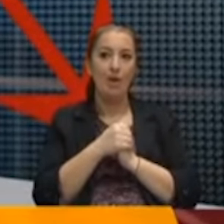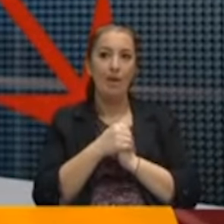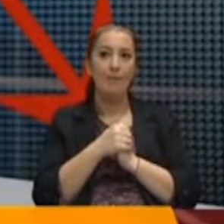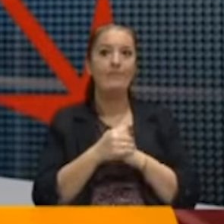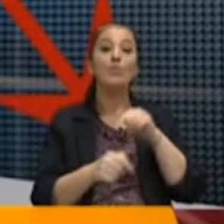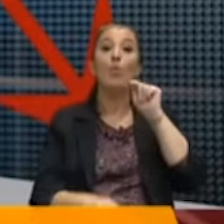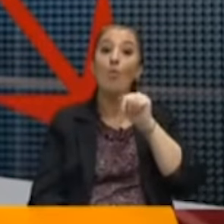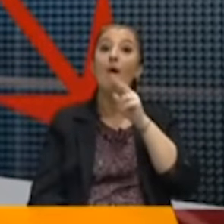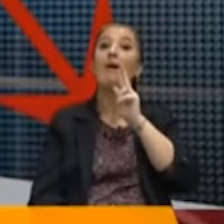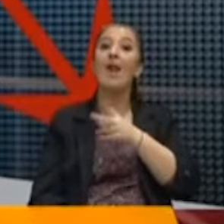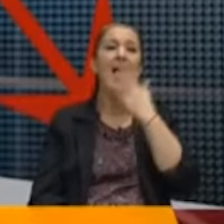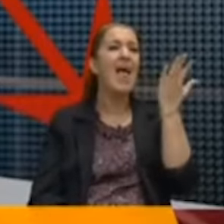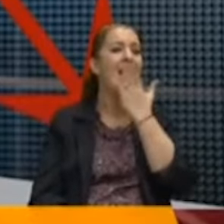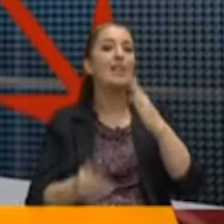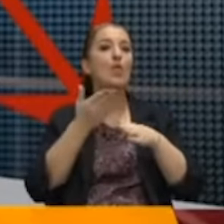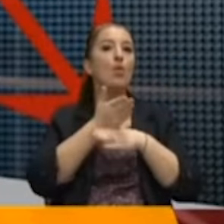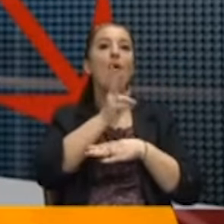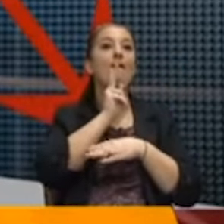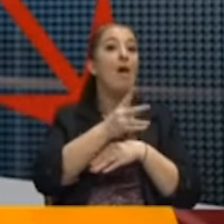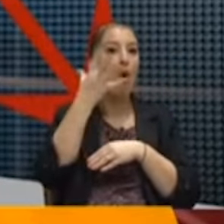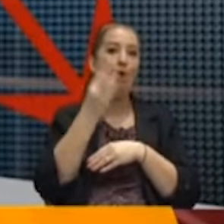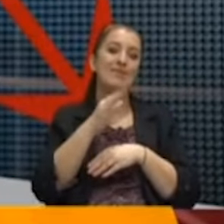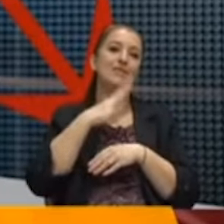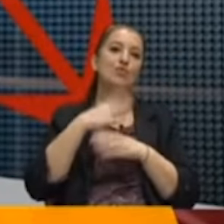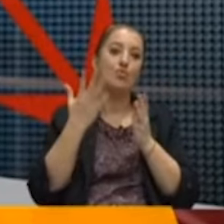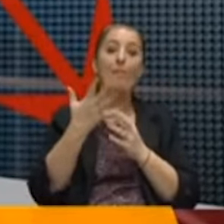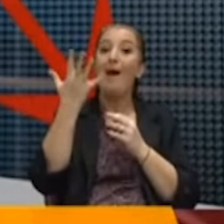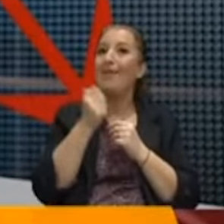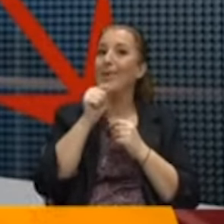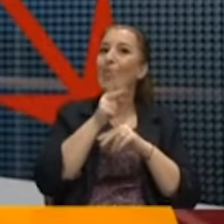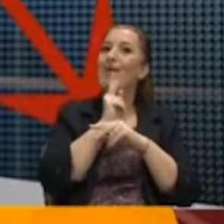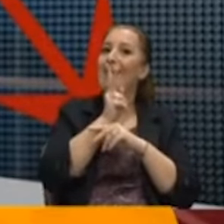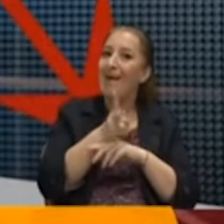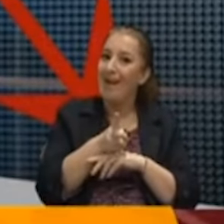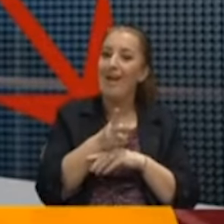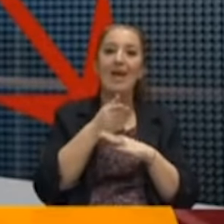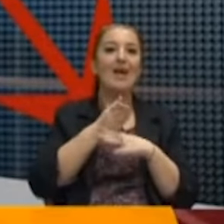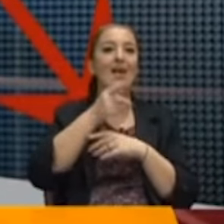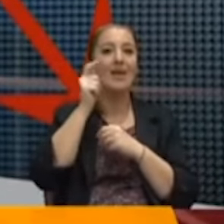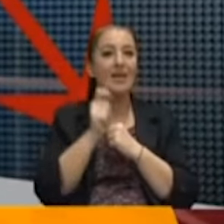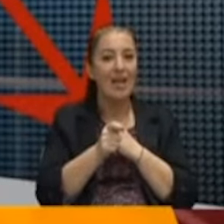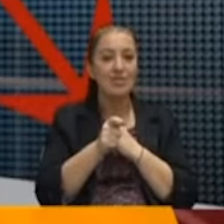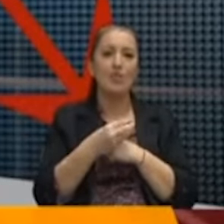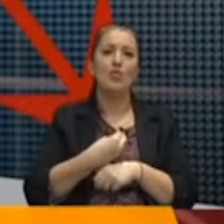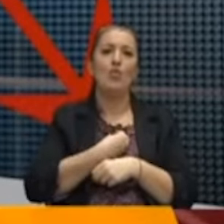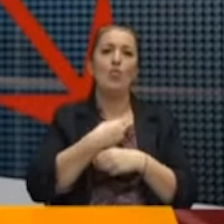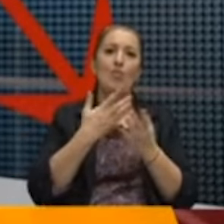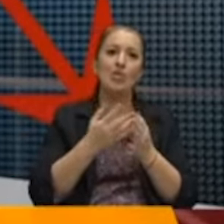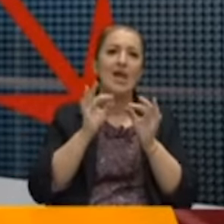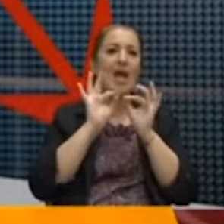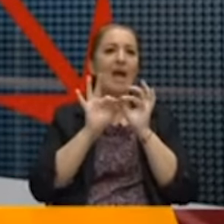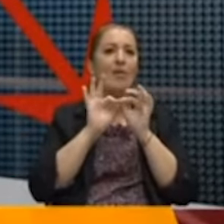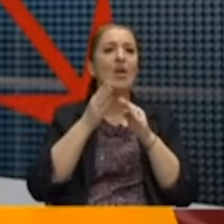Bu kararların en doğru kararlar olmasını diliyorum. Alınan bu kararların gerçekten umuyoruz ki